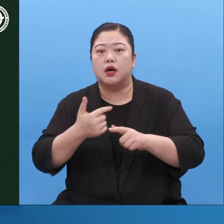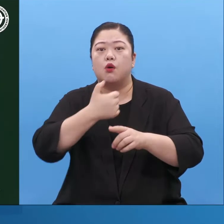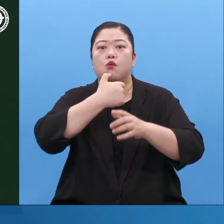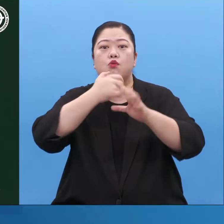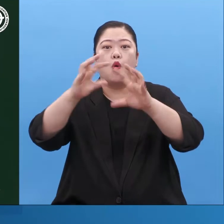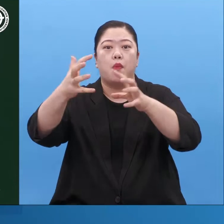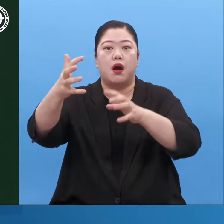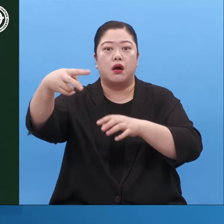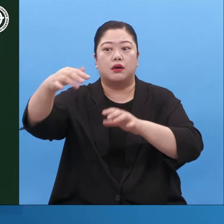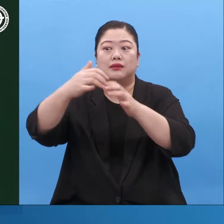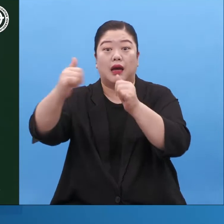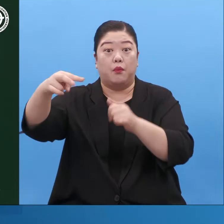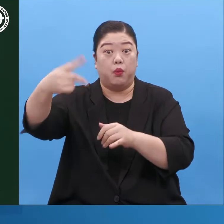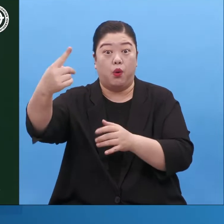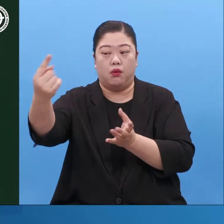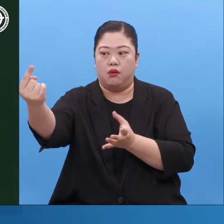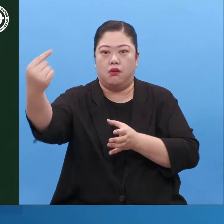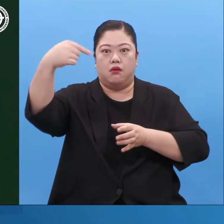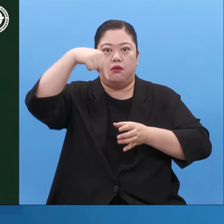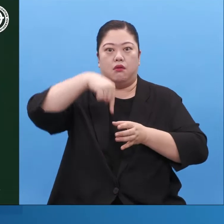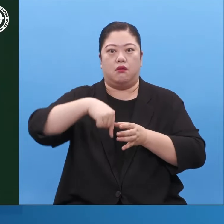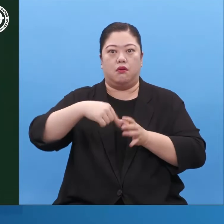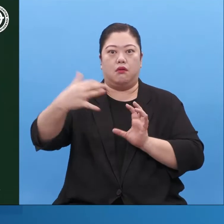이래 왔는데 이 사람들이